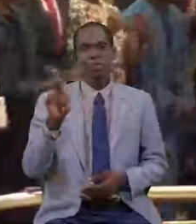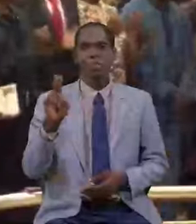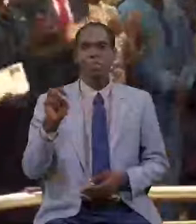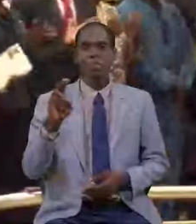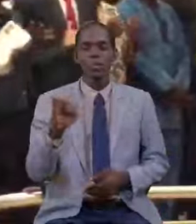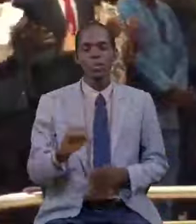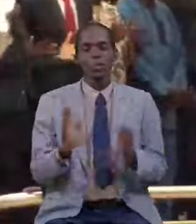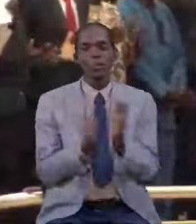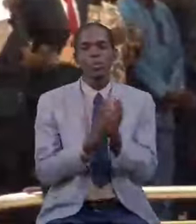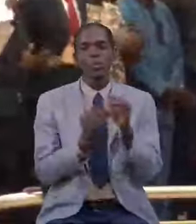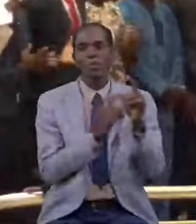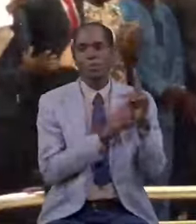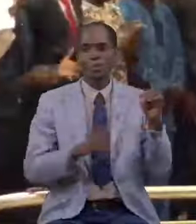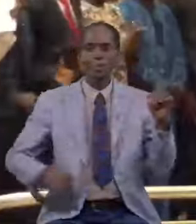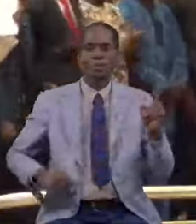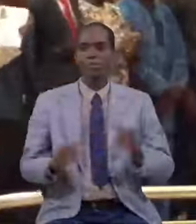Gloire à Dieu.